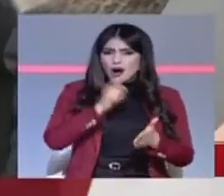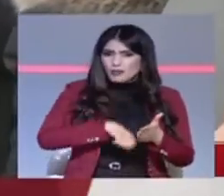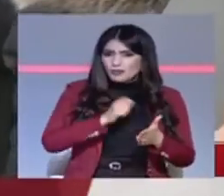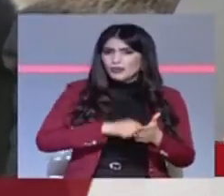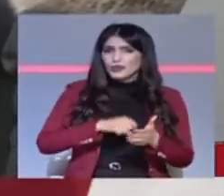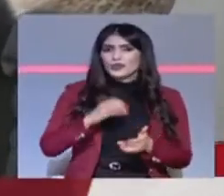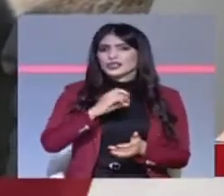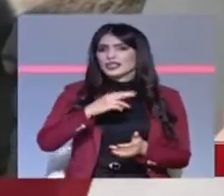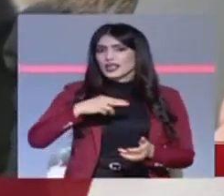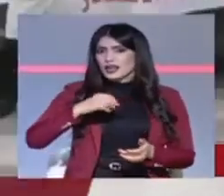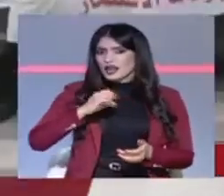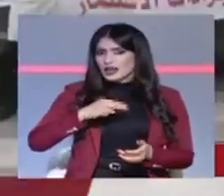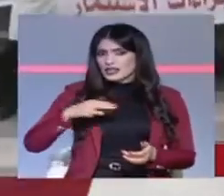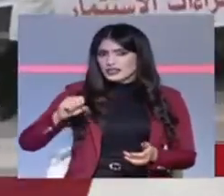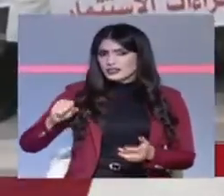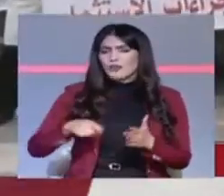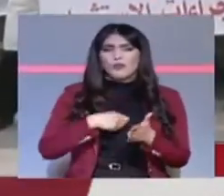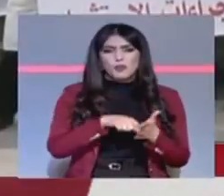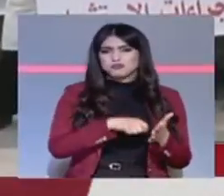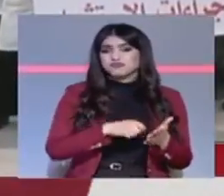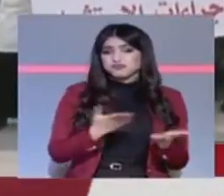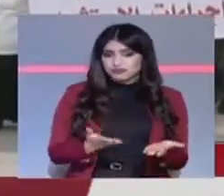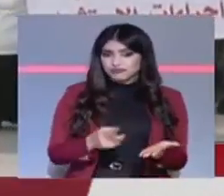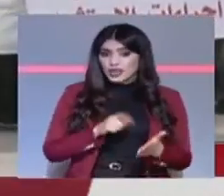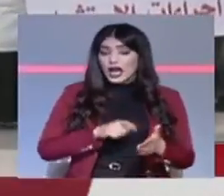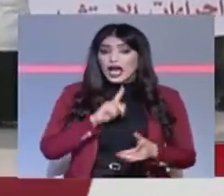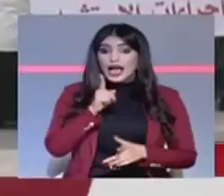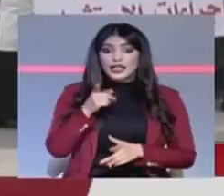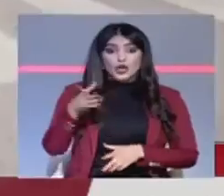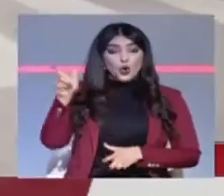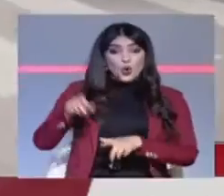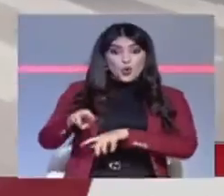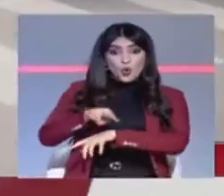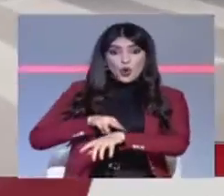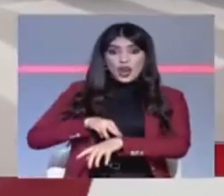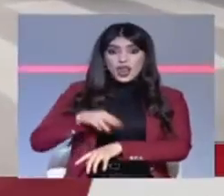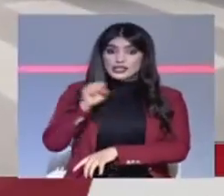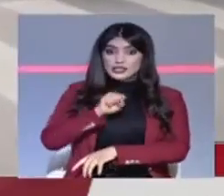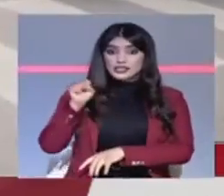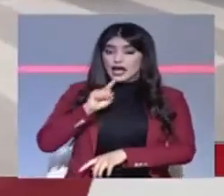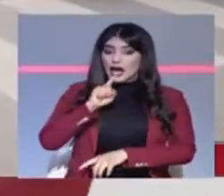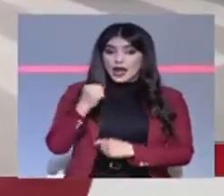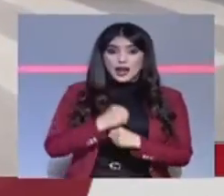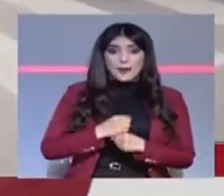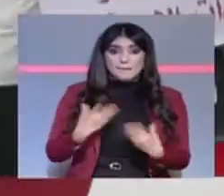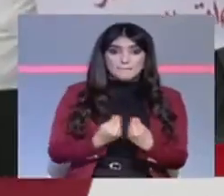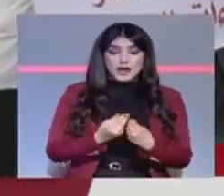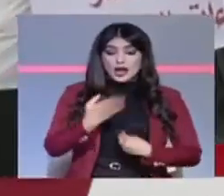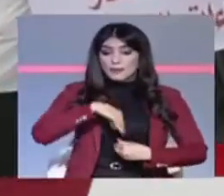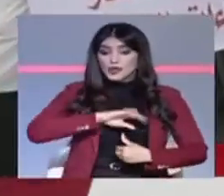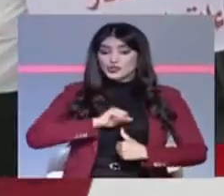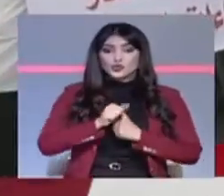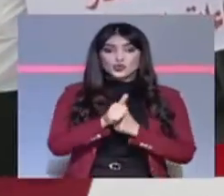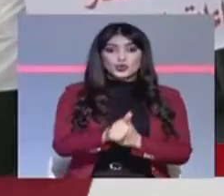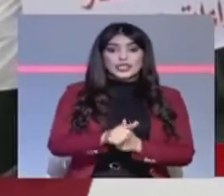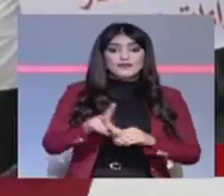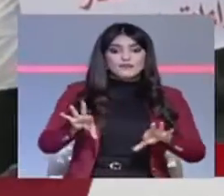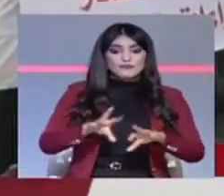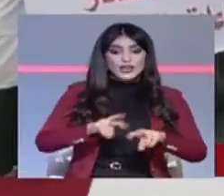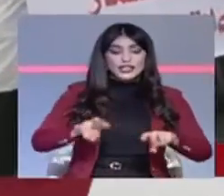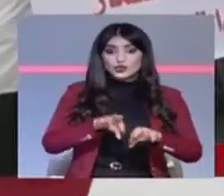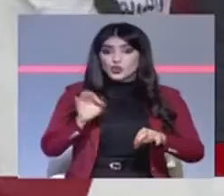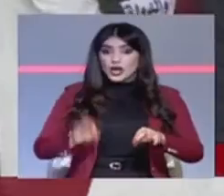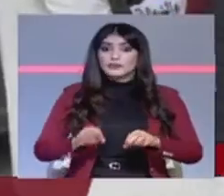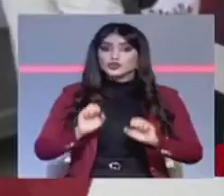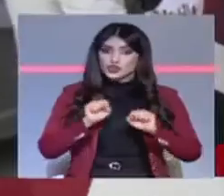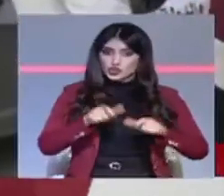وسياسيون خالد وليس العمل مع مختلف الادارات الجهويه والمركزيه لايجاد حلول تمكن هذه